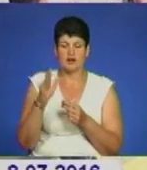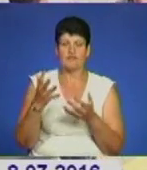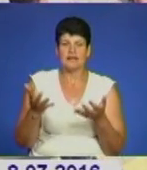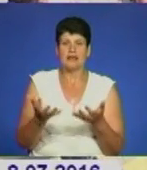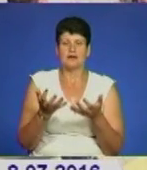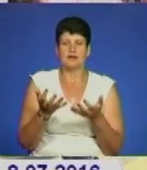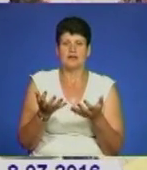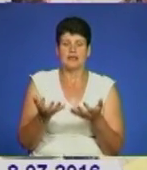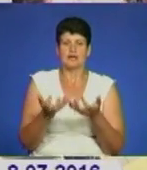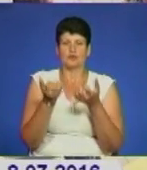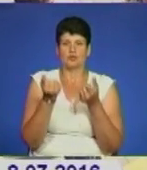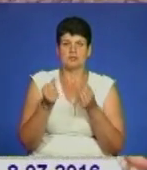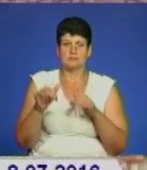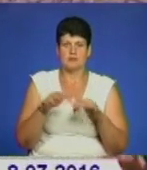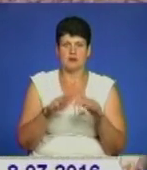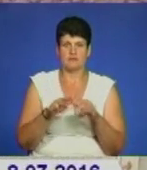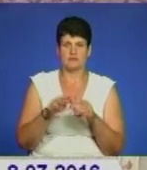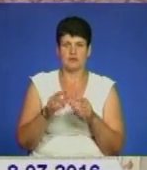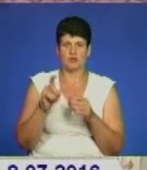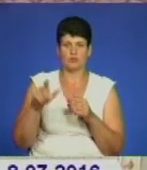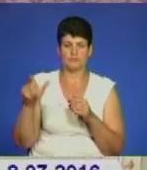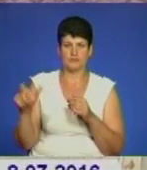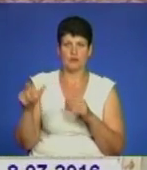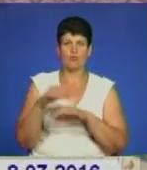в прямому і переносному значенні. По вулицях,